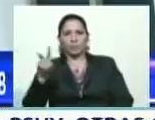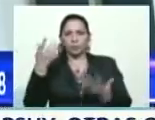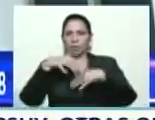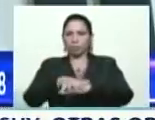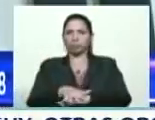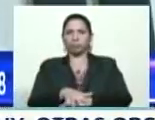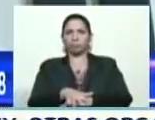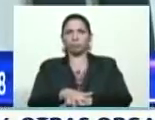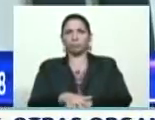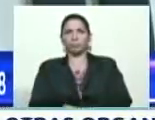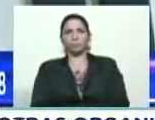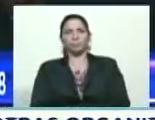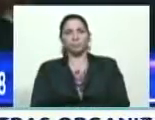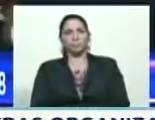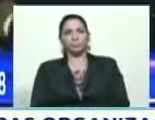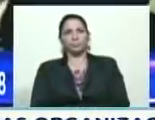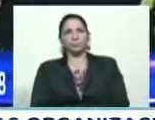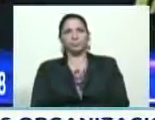И